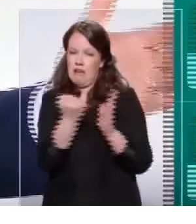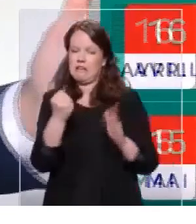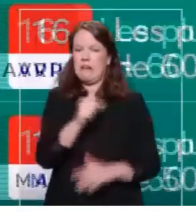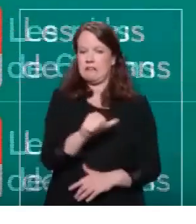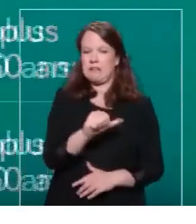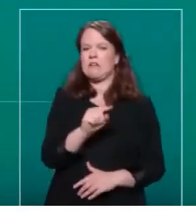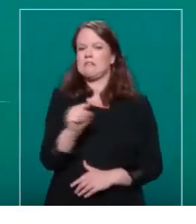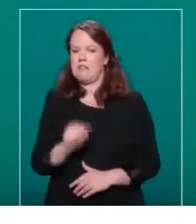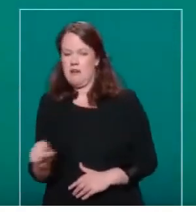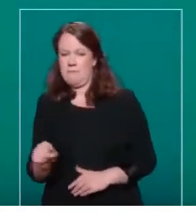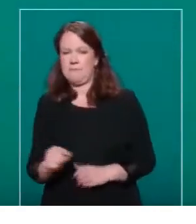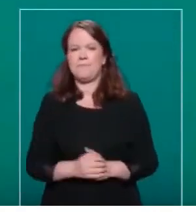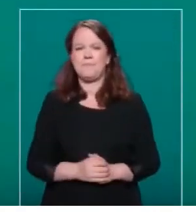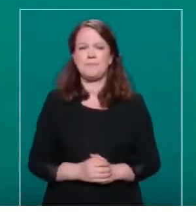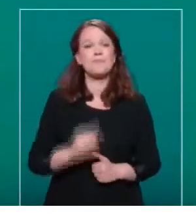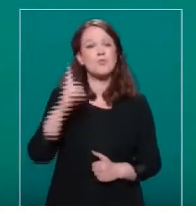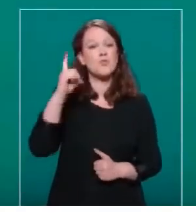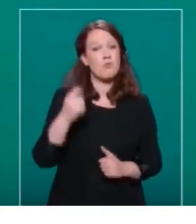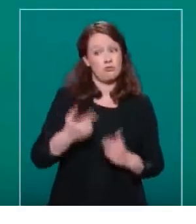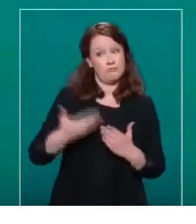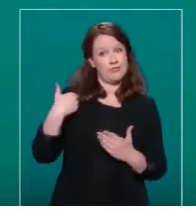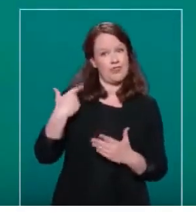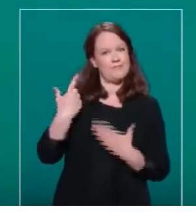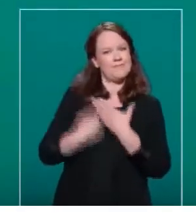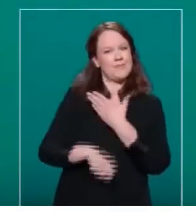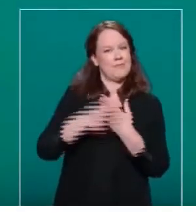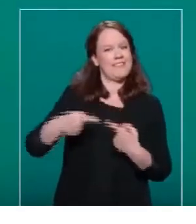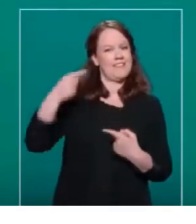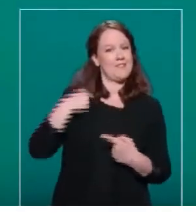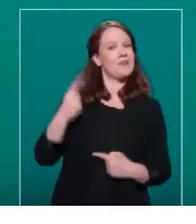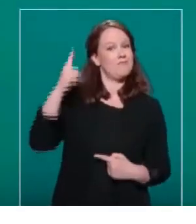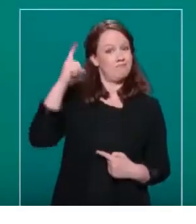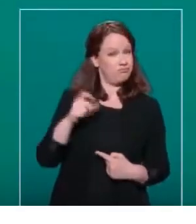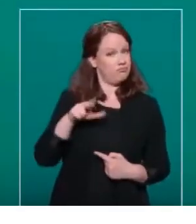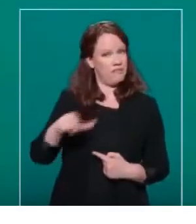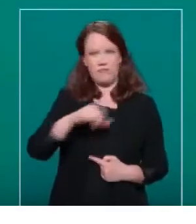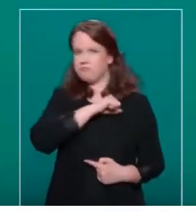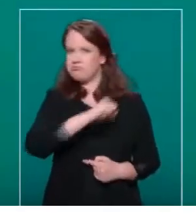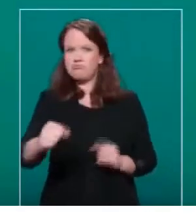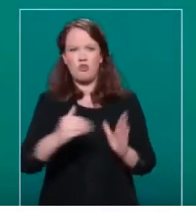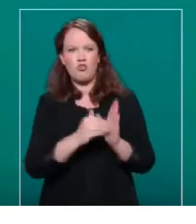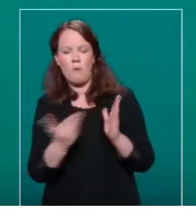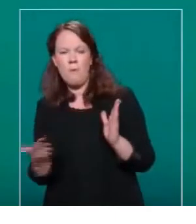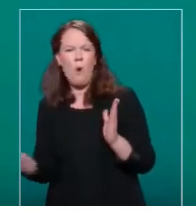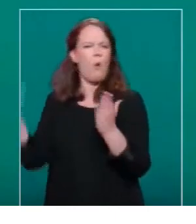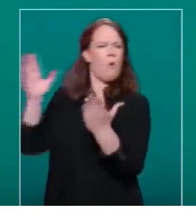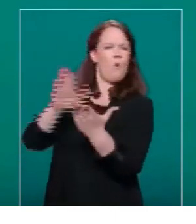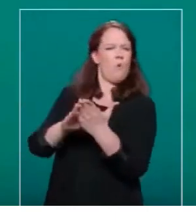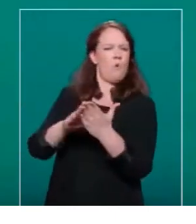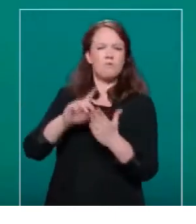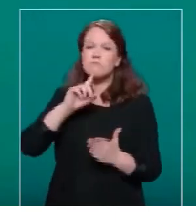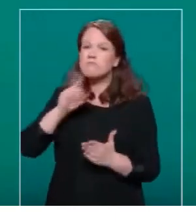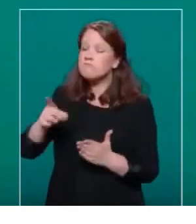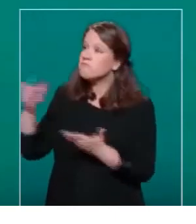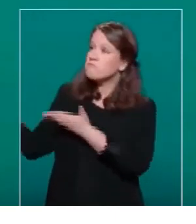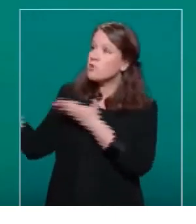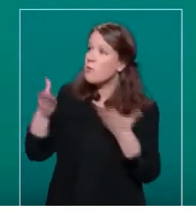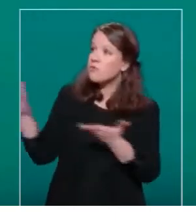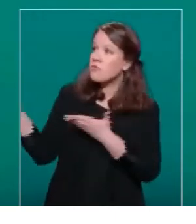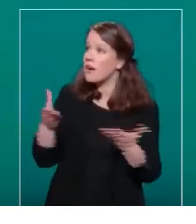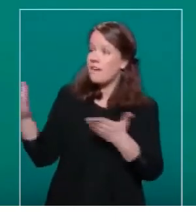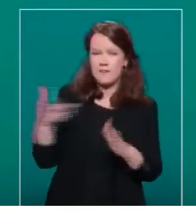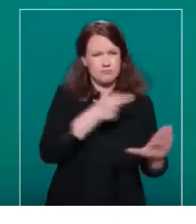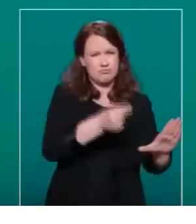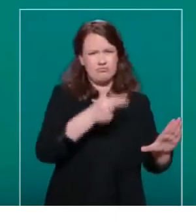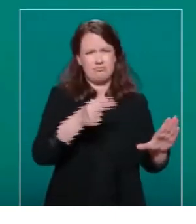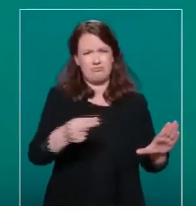commencé depuis la semaine dernière et nous allons accélérer à mesure que les doses seront livrées.